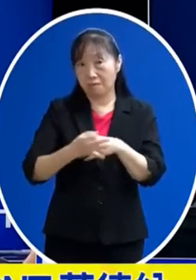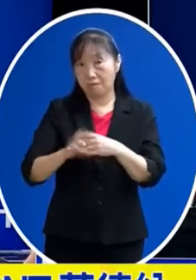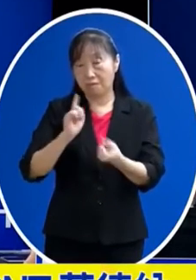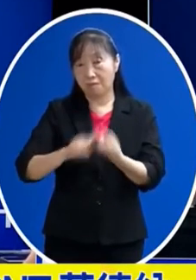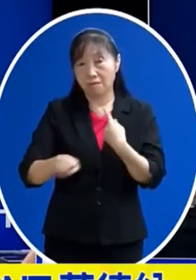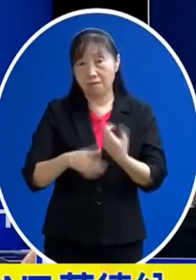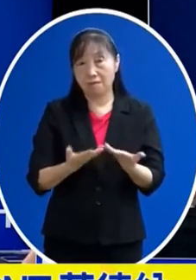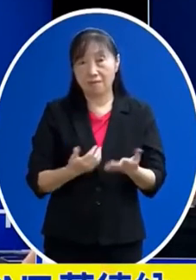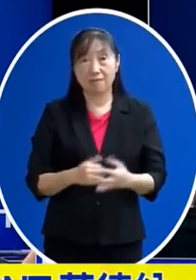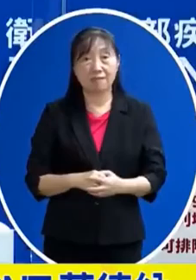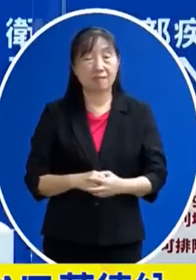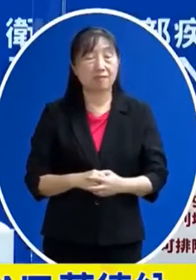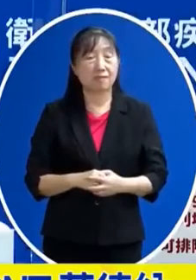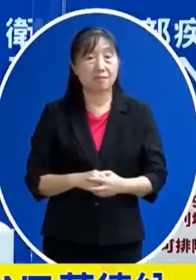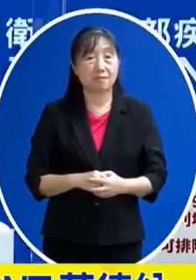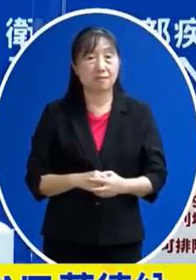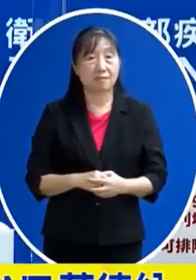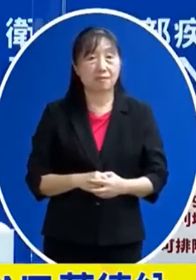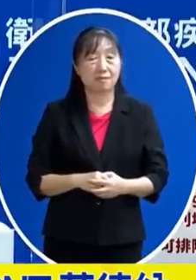失的部分？谢谢。